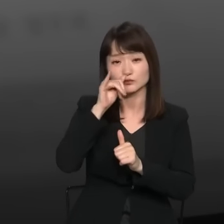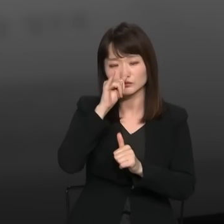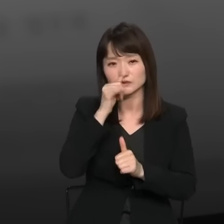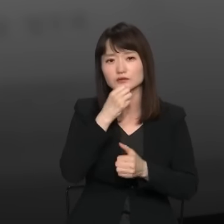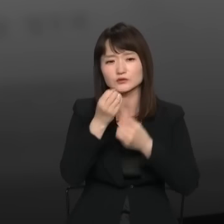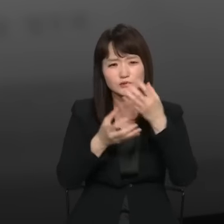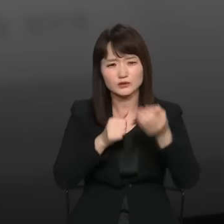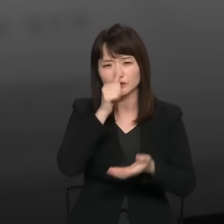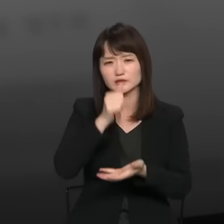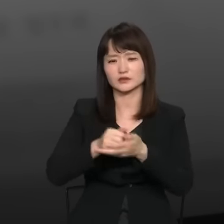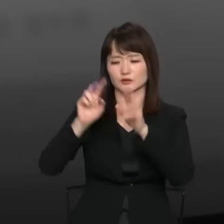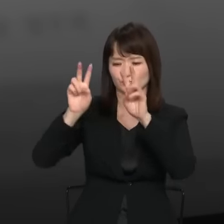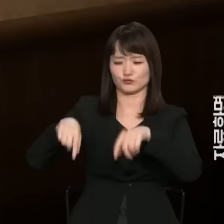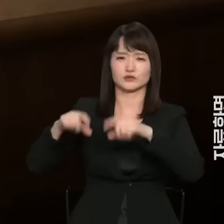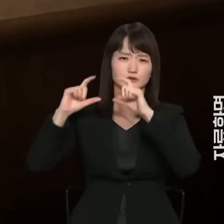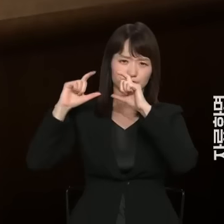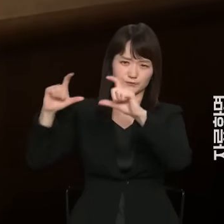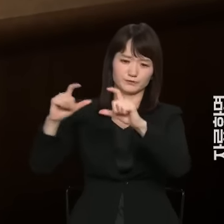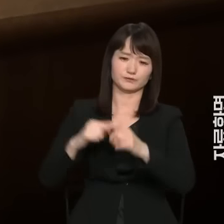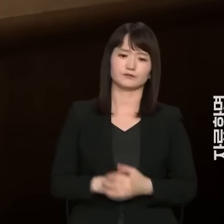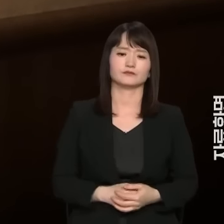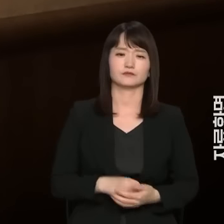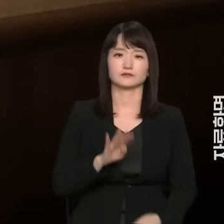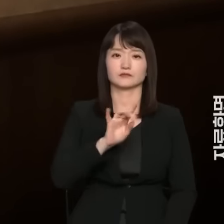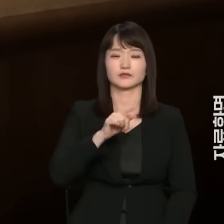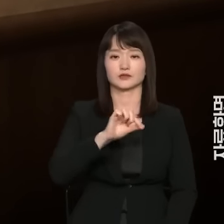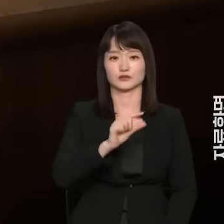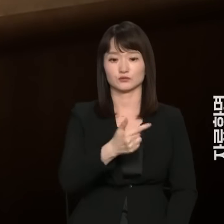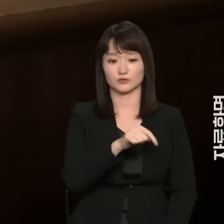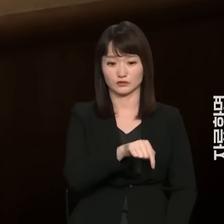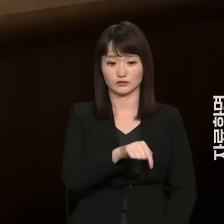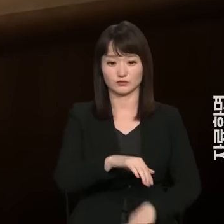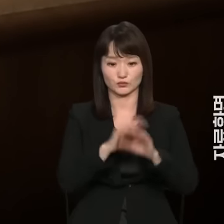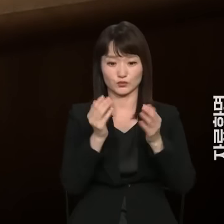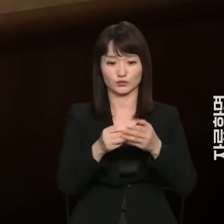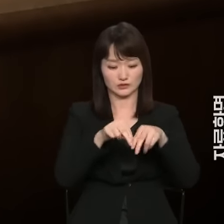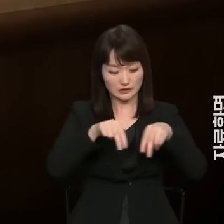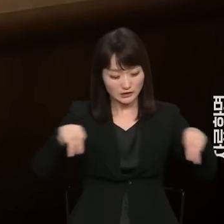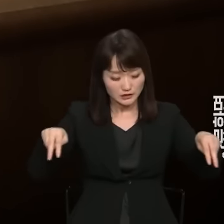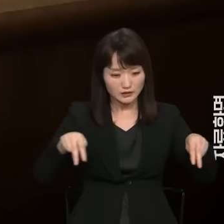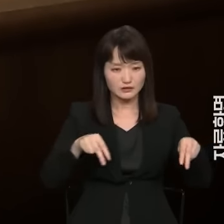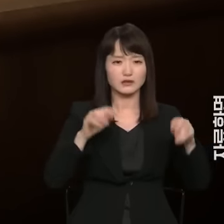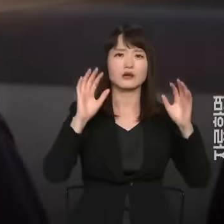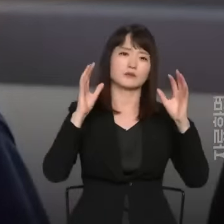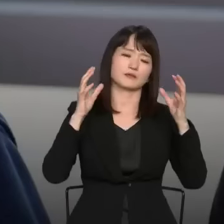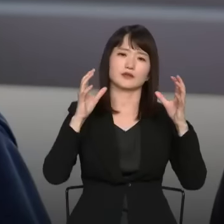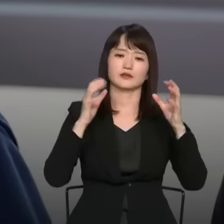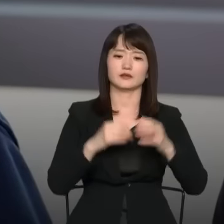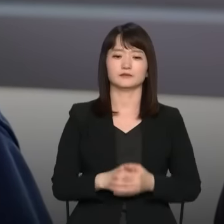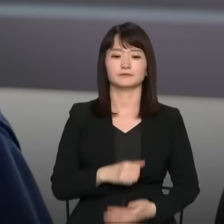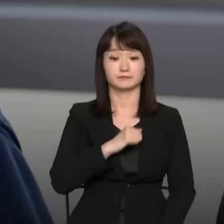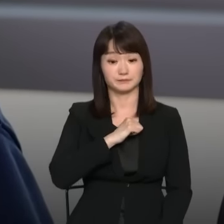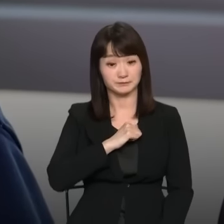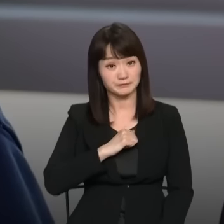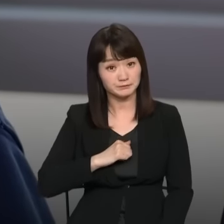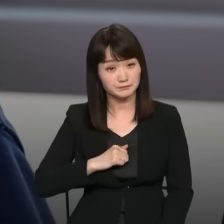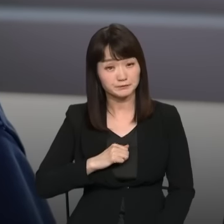토대로 무죄를 선고했습니다. 배심원분들께서 다 일어나서 이제 박수를 쳐주시고 인내하시는 분들은